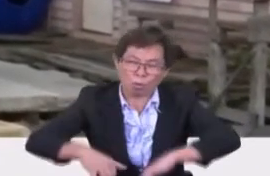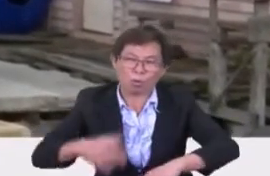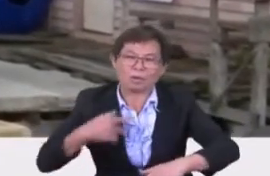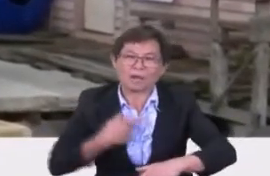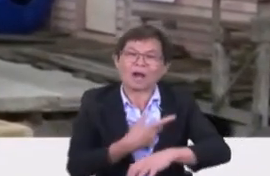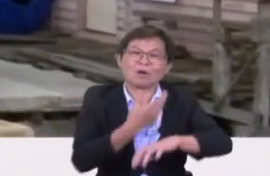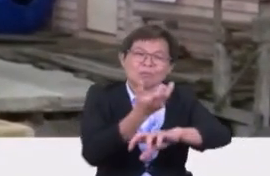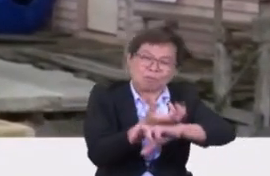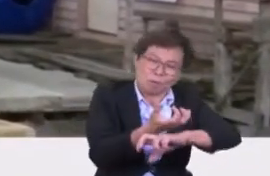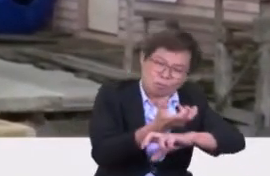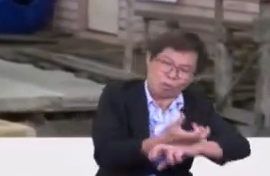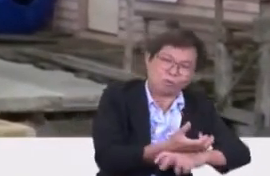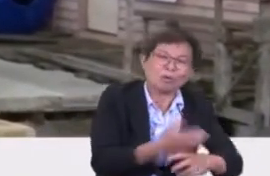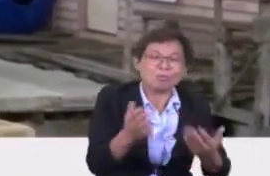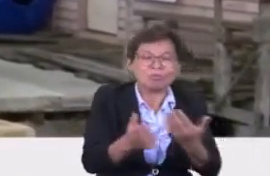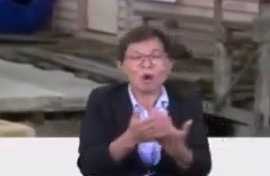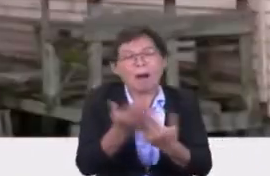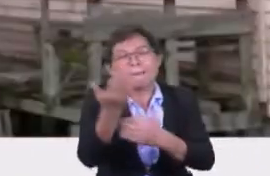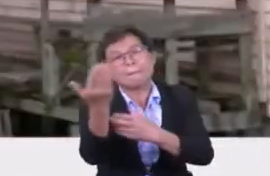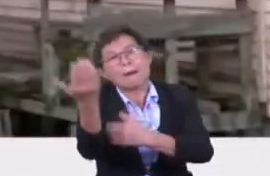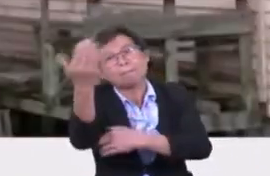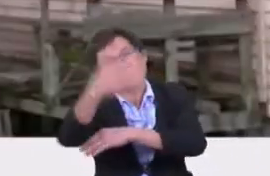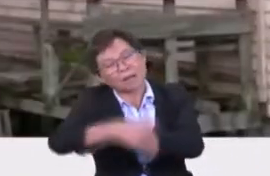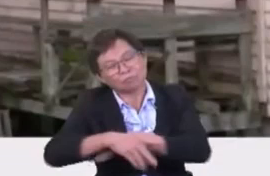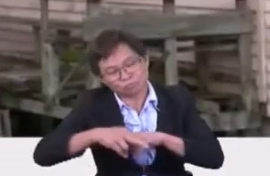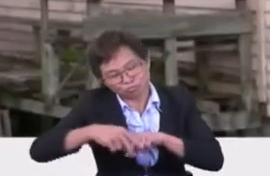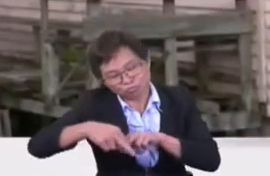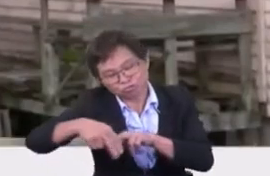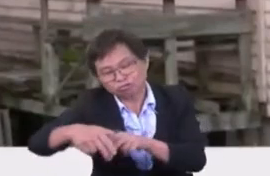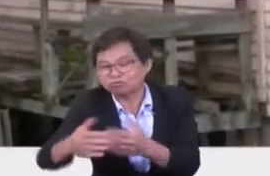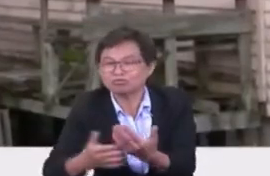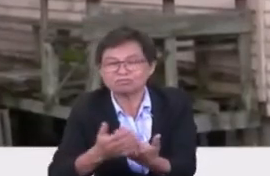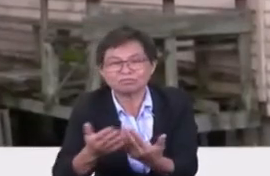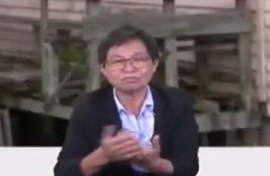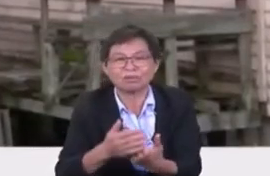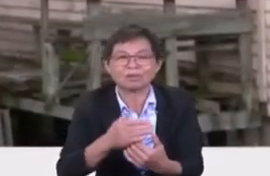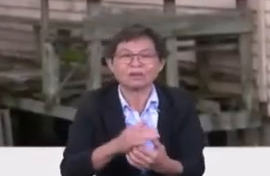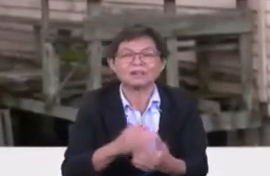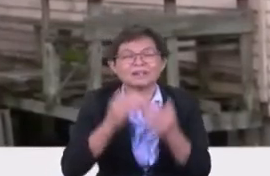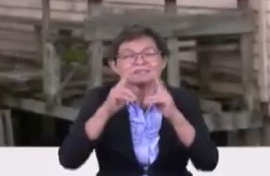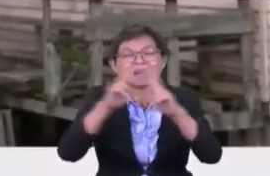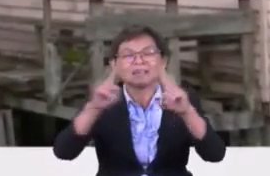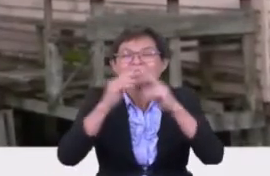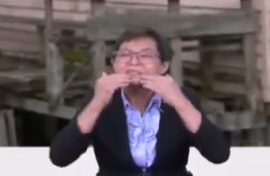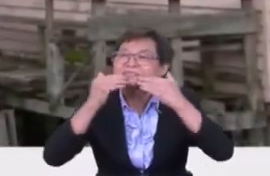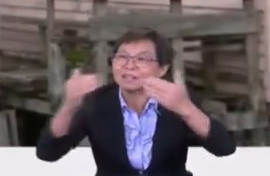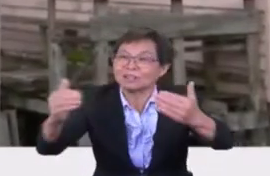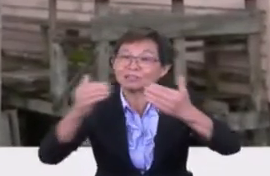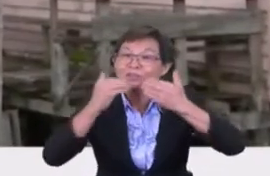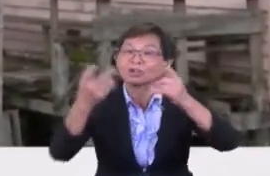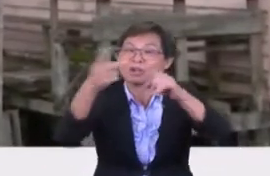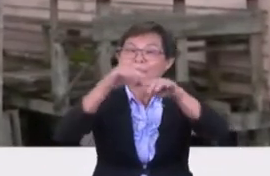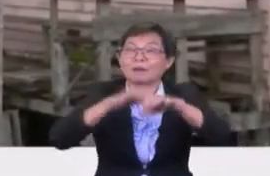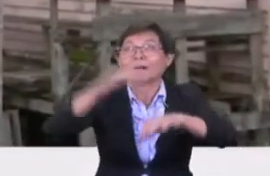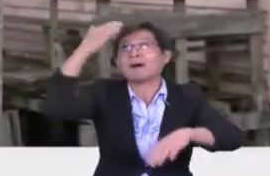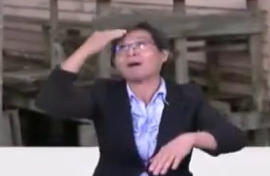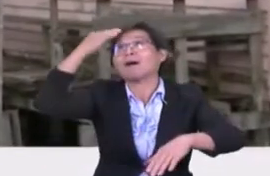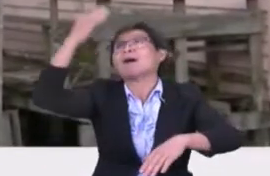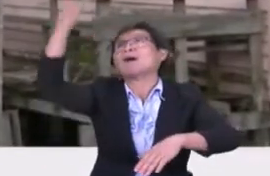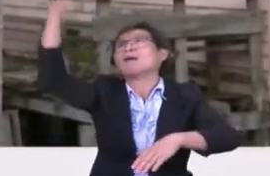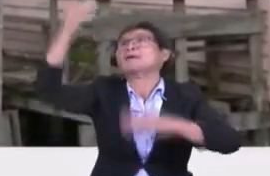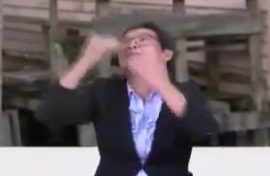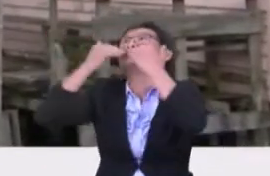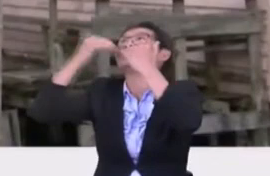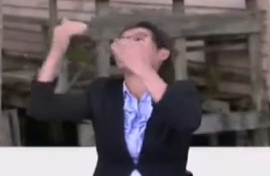blog-blog berjalan malam ataupun siang enggak sebagai penduduk Kampung Pulo gunakan sangat-sangat bersyukur syukur kepada Allah Subhanahu Ta'ala